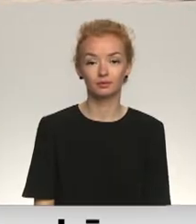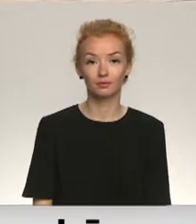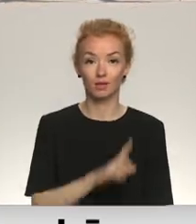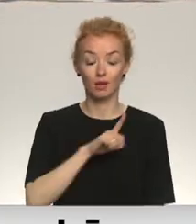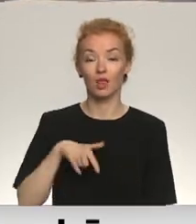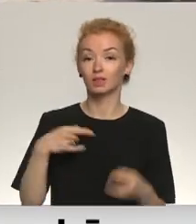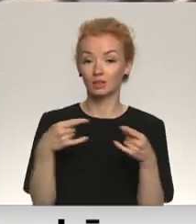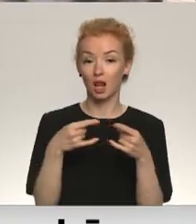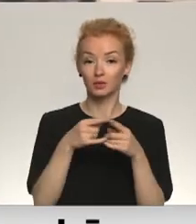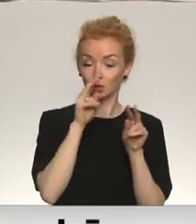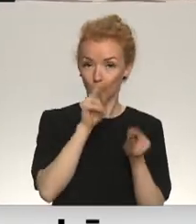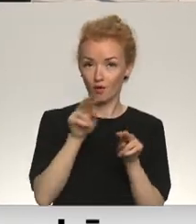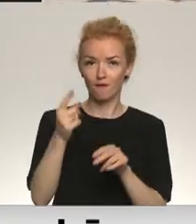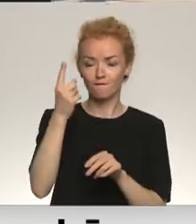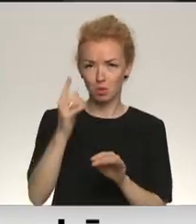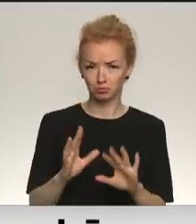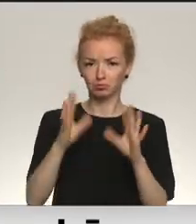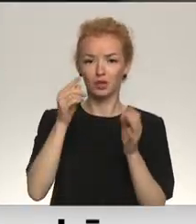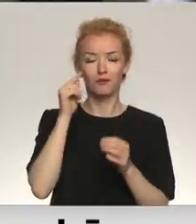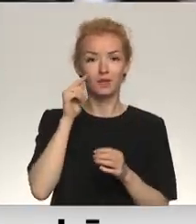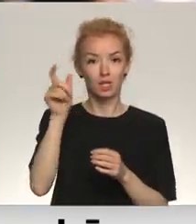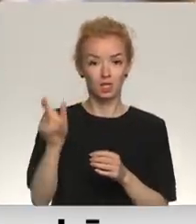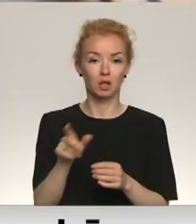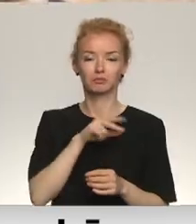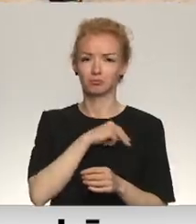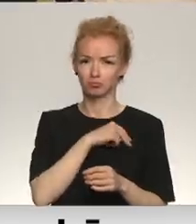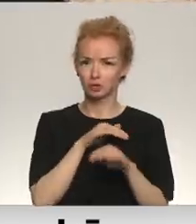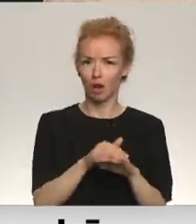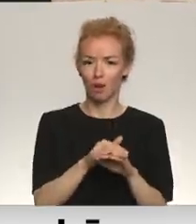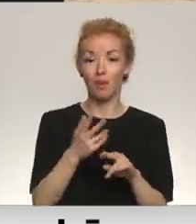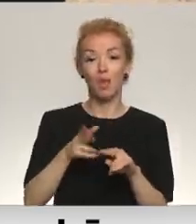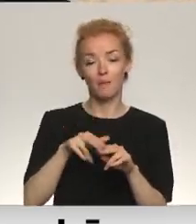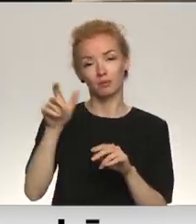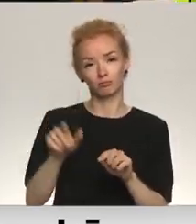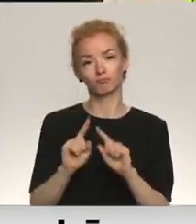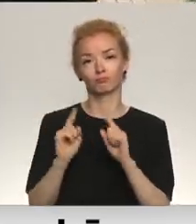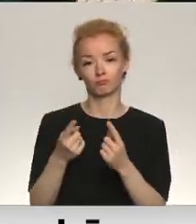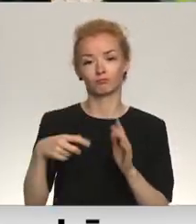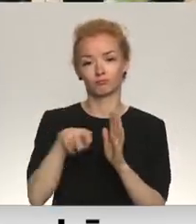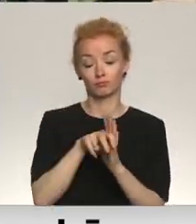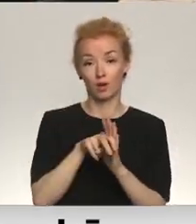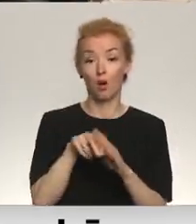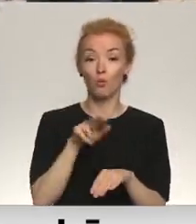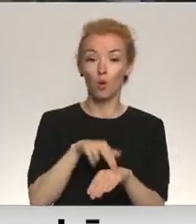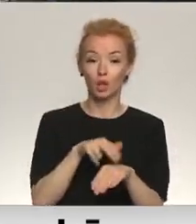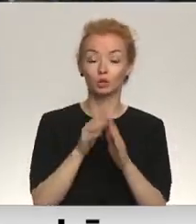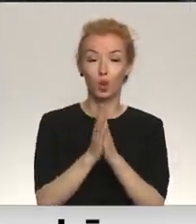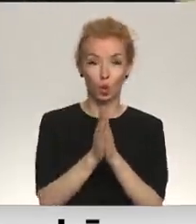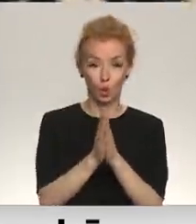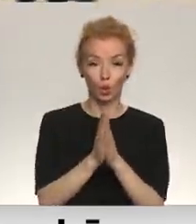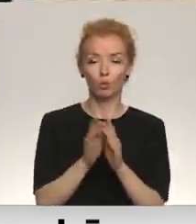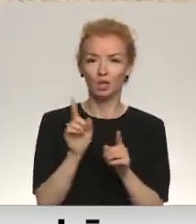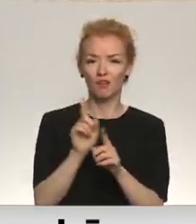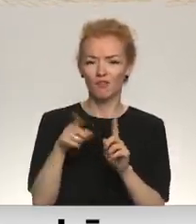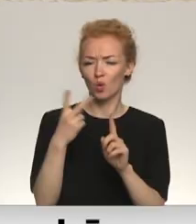Latvijas televīzija novēroja vienu gadījumu, kad vīrietis lentīti atteicās novilkt un tādēļ tika aizturēts. Vēl policijas prasībām pretojās